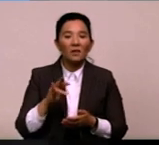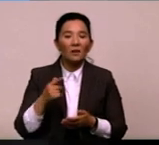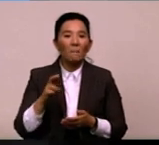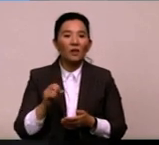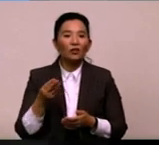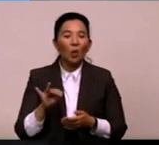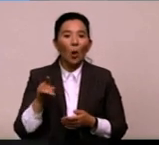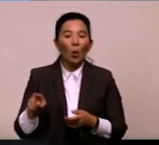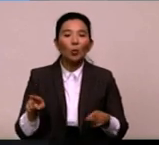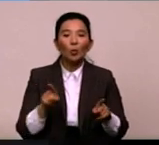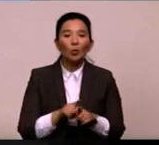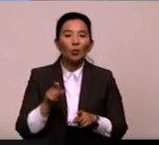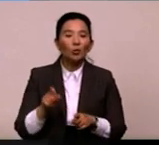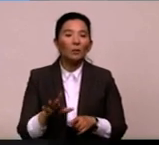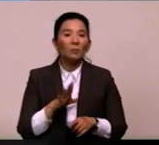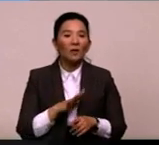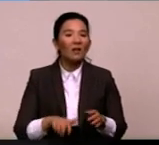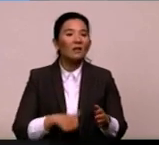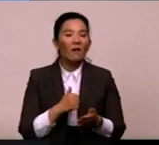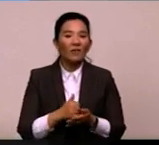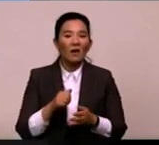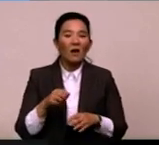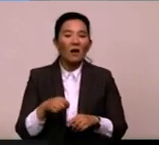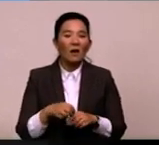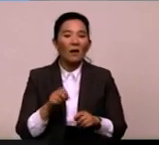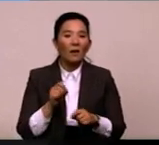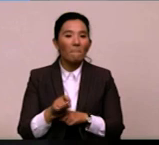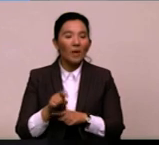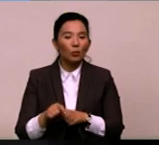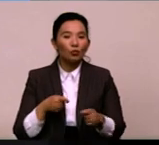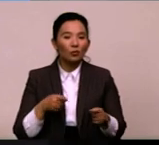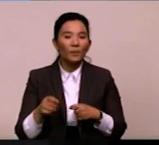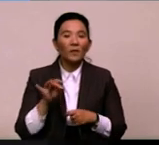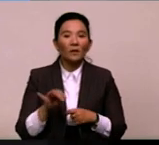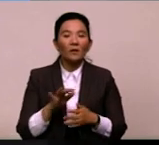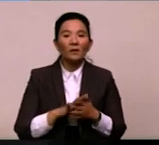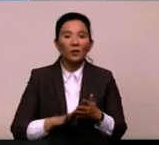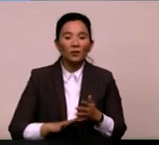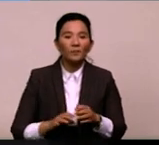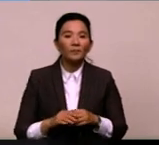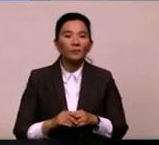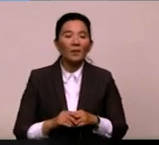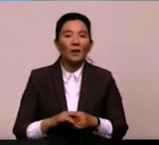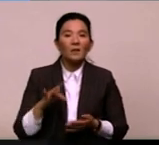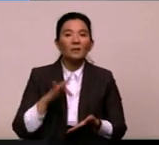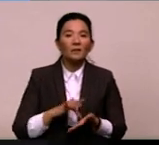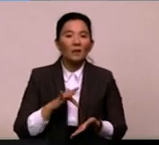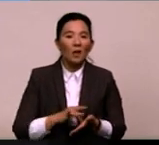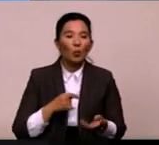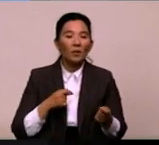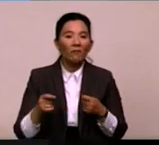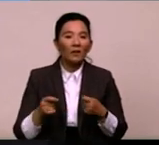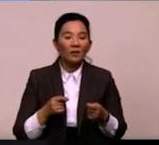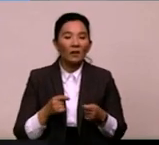Он тоже мог быть главнокомандующим. Дальше мы продолжим с вами. Центральное